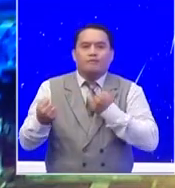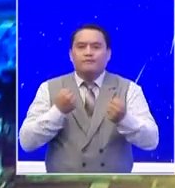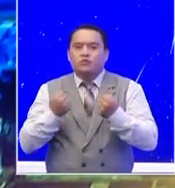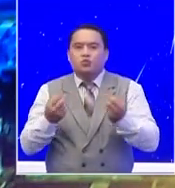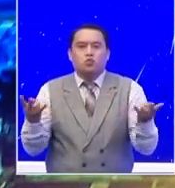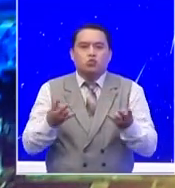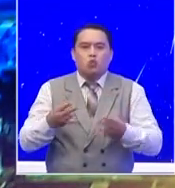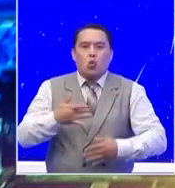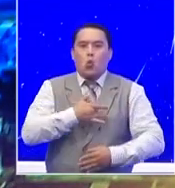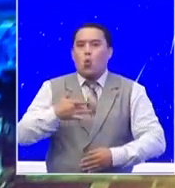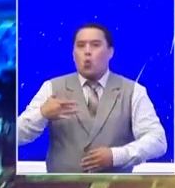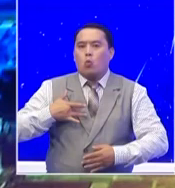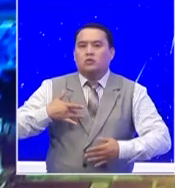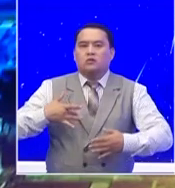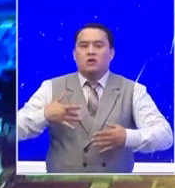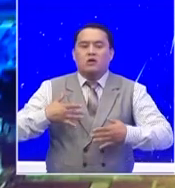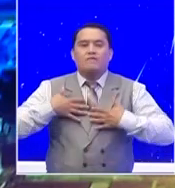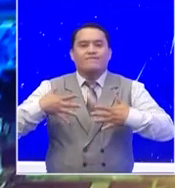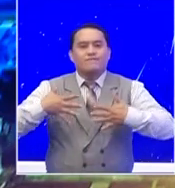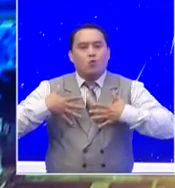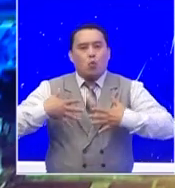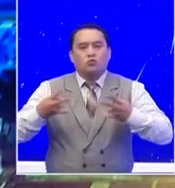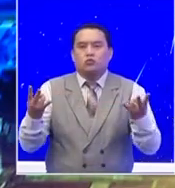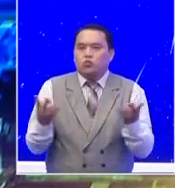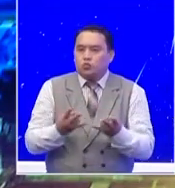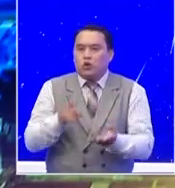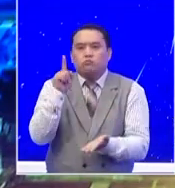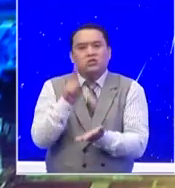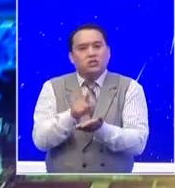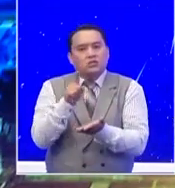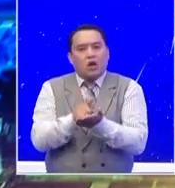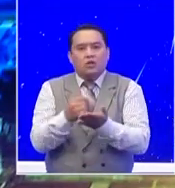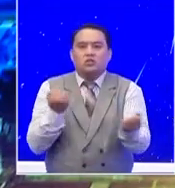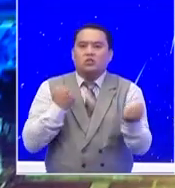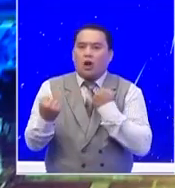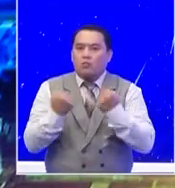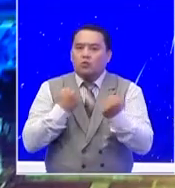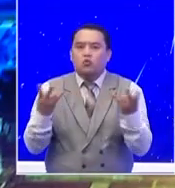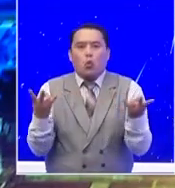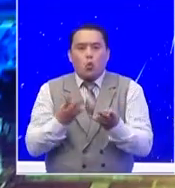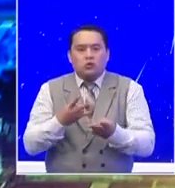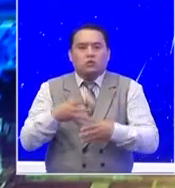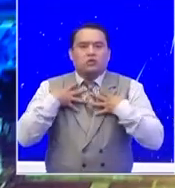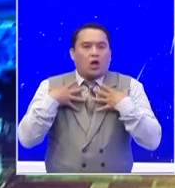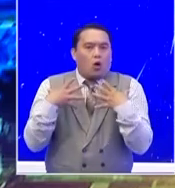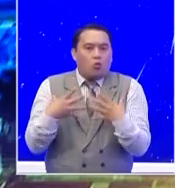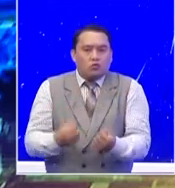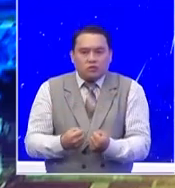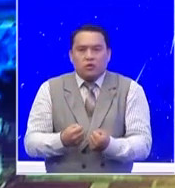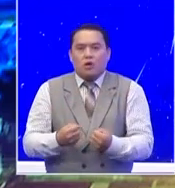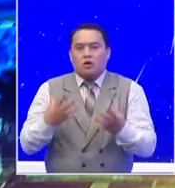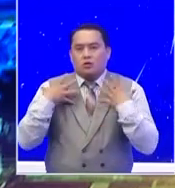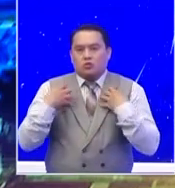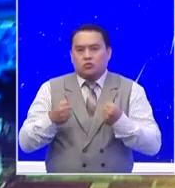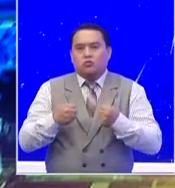Бұл өкпенің оттегіге қанығуына сеп. Сергек жүру үшін бір қатар жаттығу жасау қажет. Ал індеттен сауыққандарда салауатты